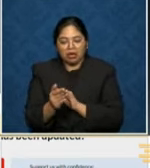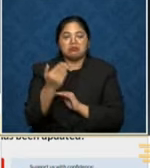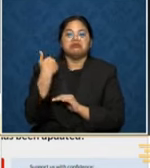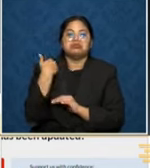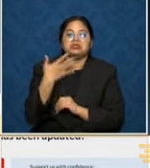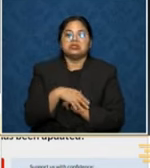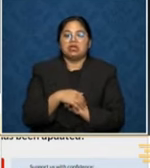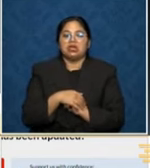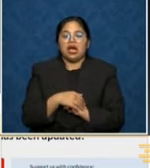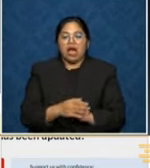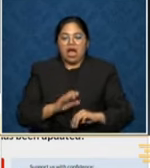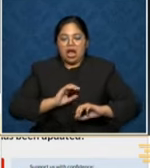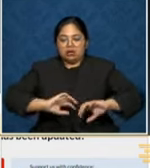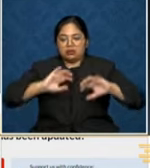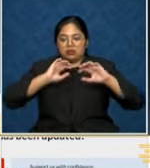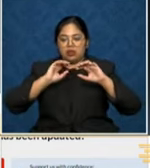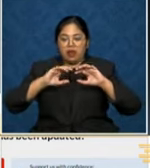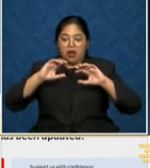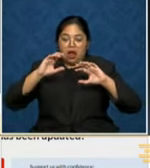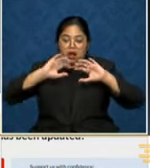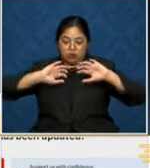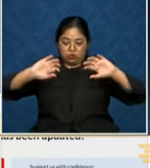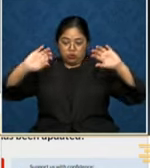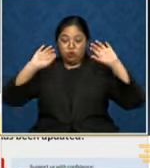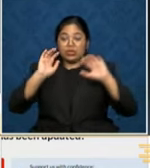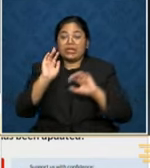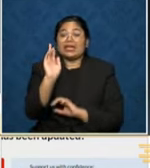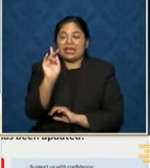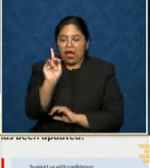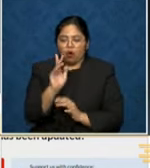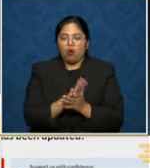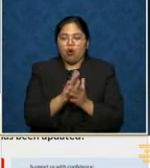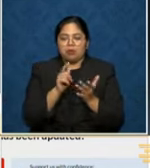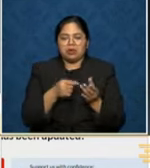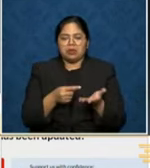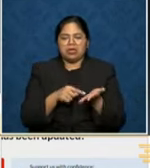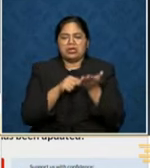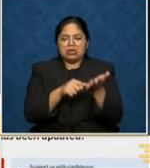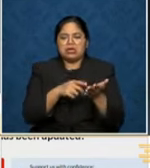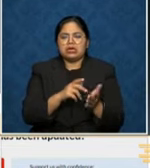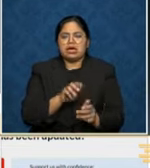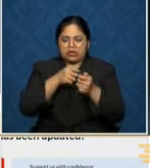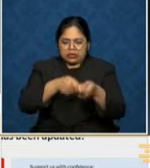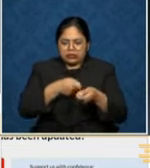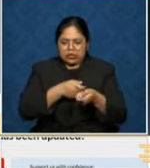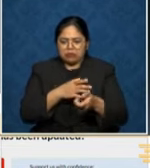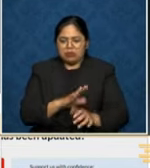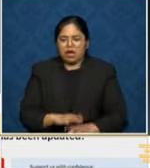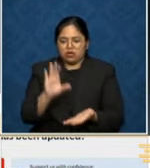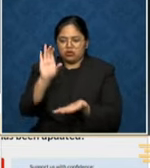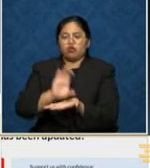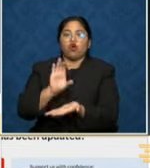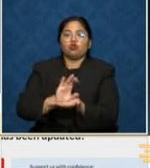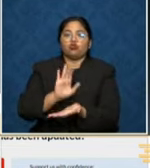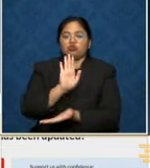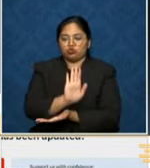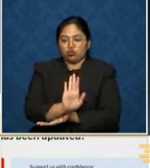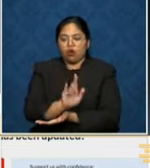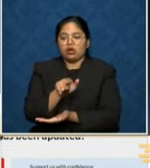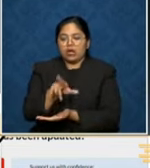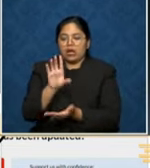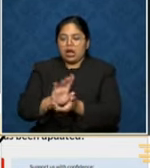พาะครุฑเขียวนะครับไปเข้าสถาบันเกษตรกรเรามีกองทุนของเรากองทุนต้องค้ำประ